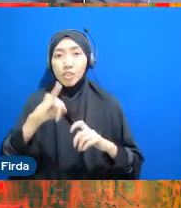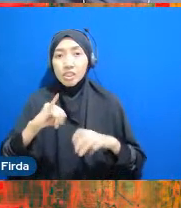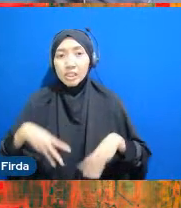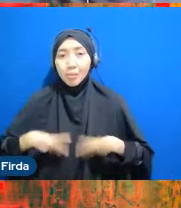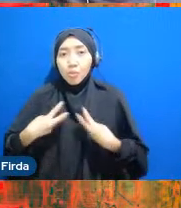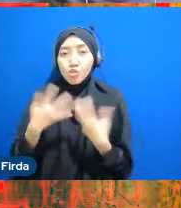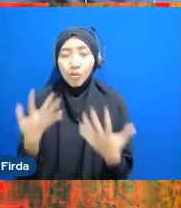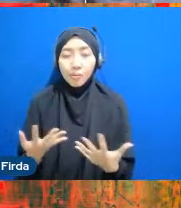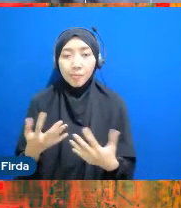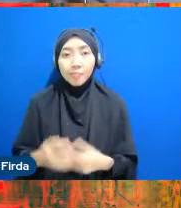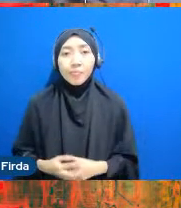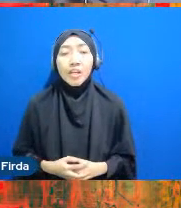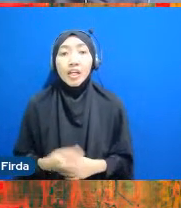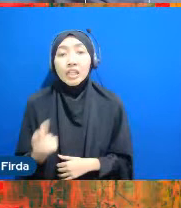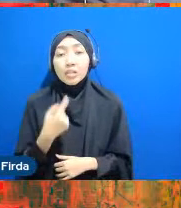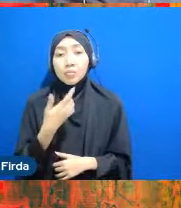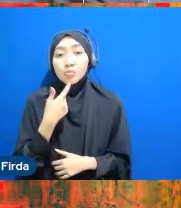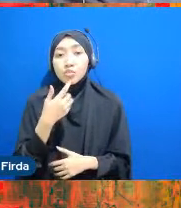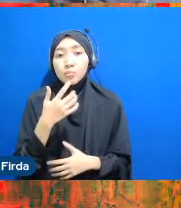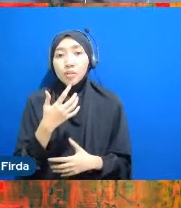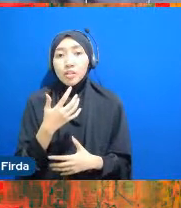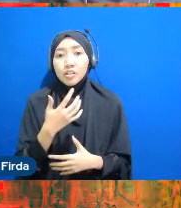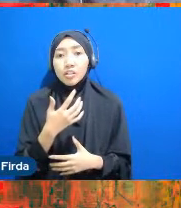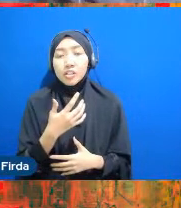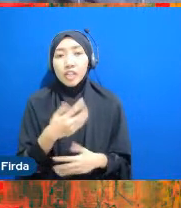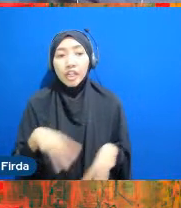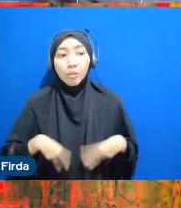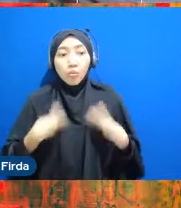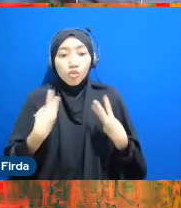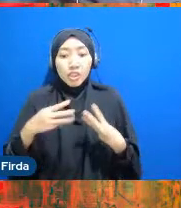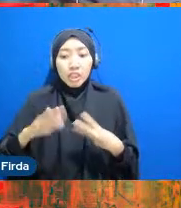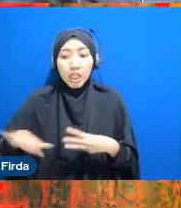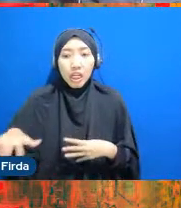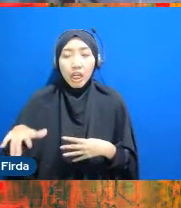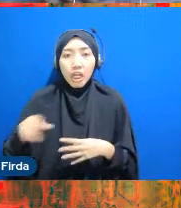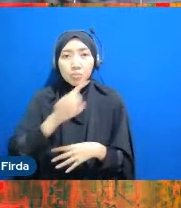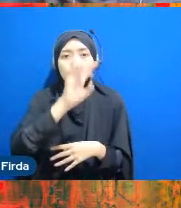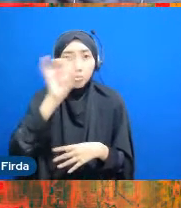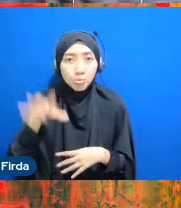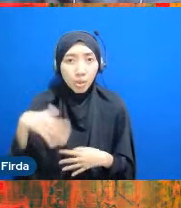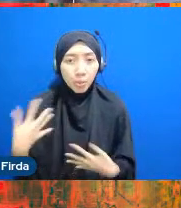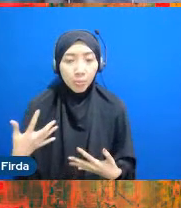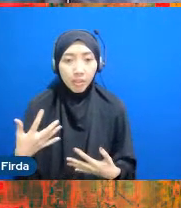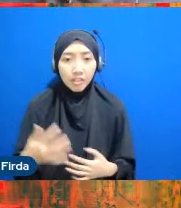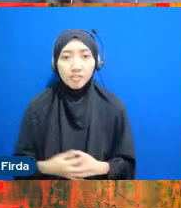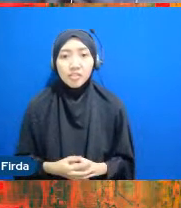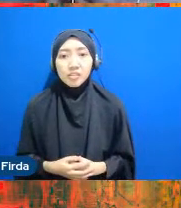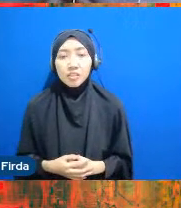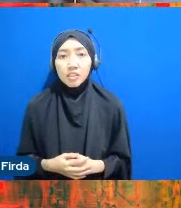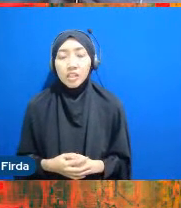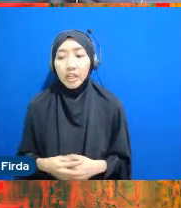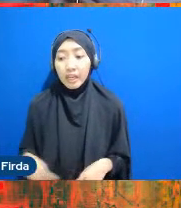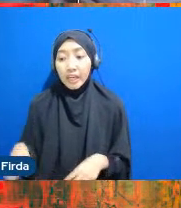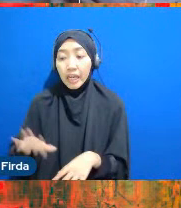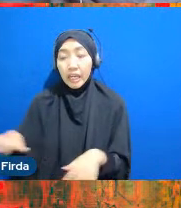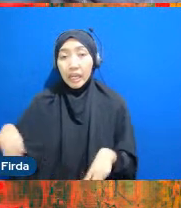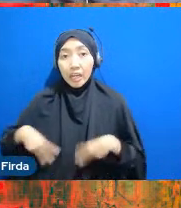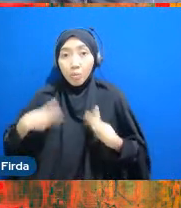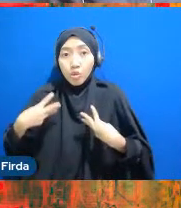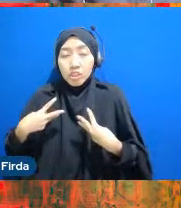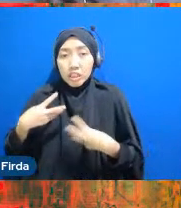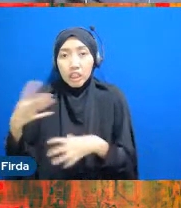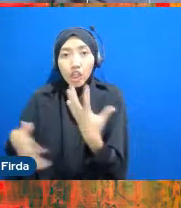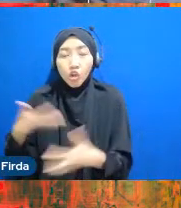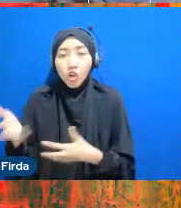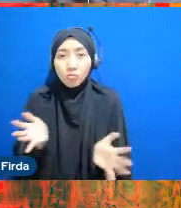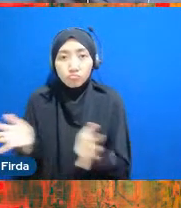Kemudian juga kita akan mencoba mengenal jenis-jenis emosi pada anak dan mengapa emosi tersebut harus dikelola. Nah, ini yang